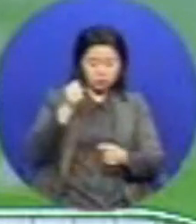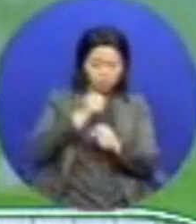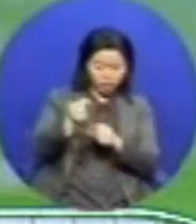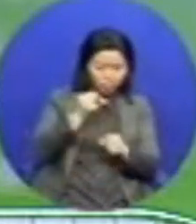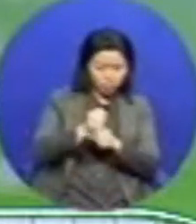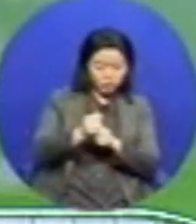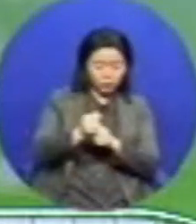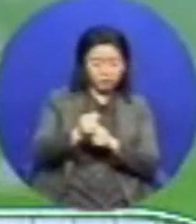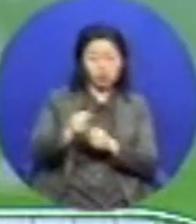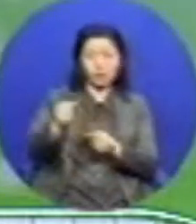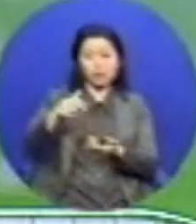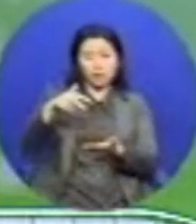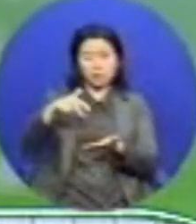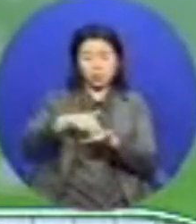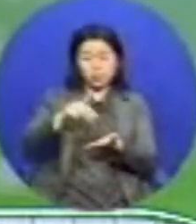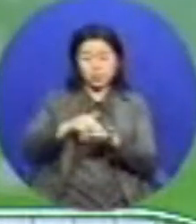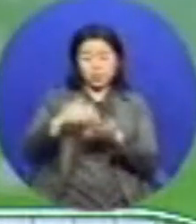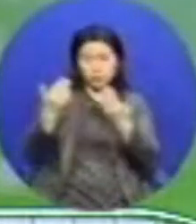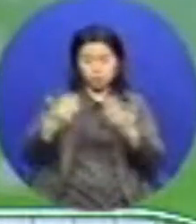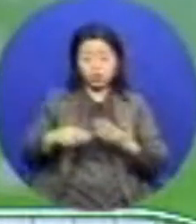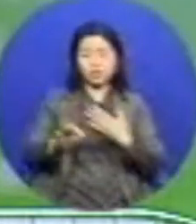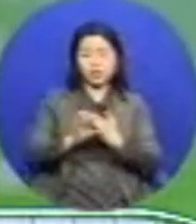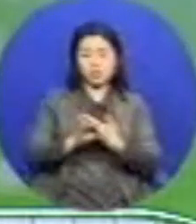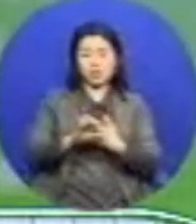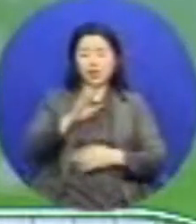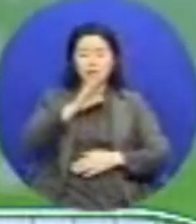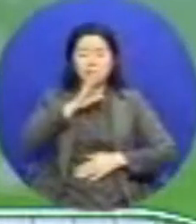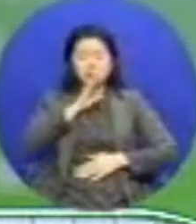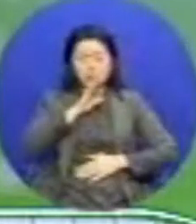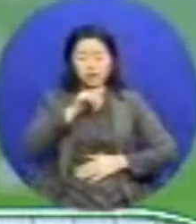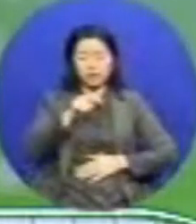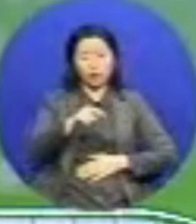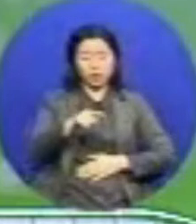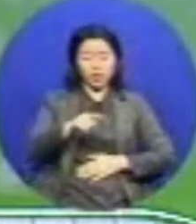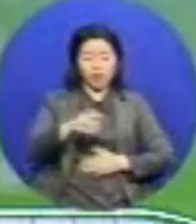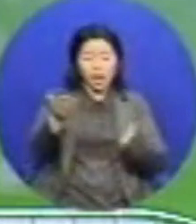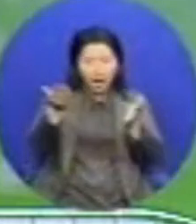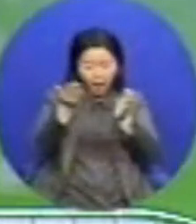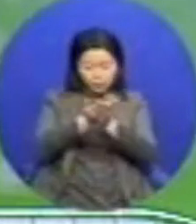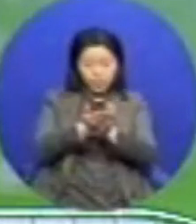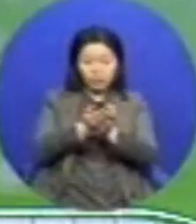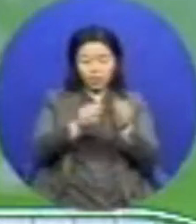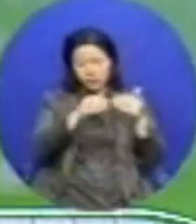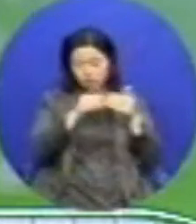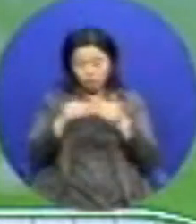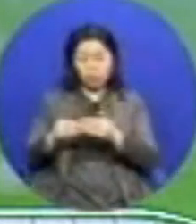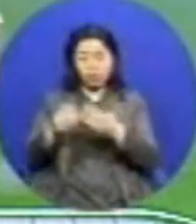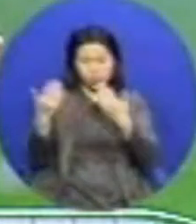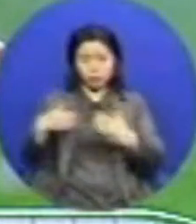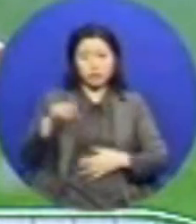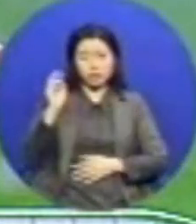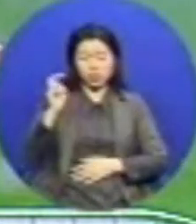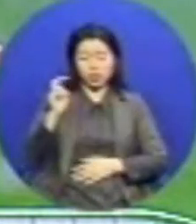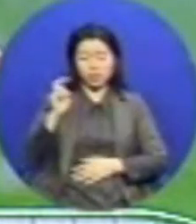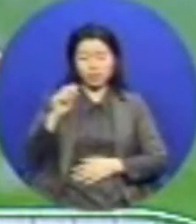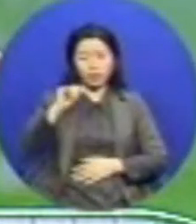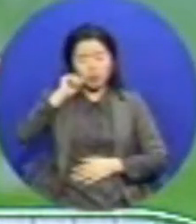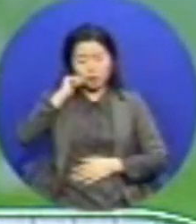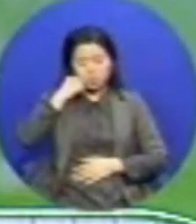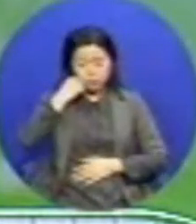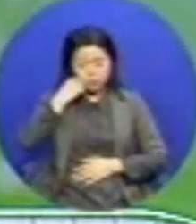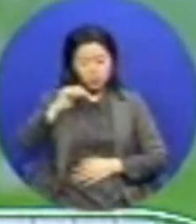하신다면 반드시 거기에 합당한 인도하심을 주시지 않겠는가 뭐 없이 어려운 처지에 처하게